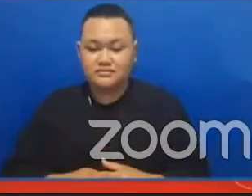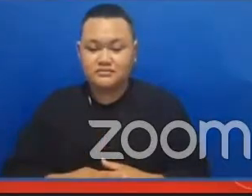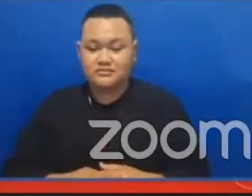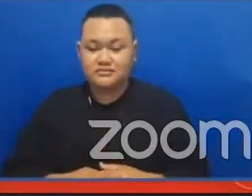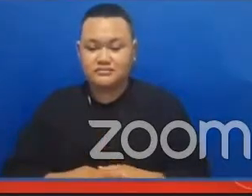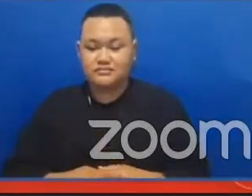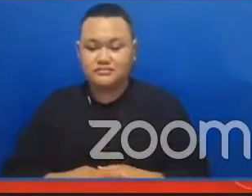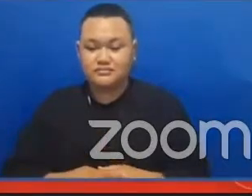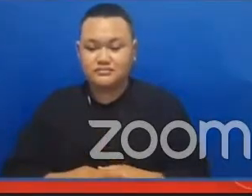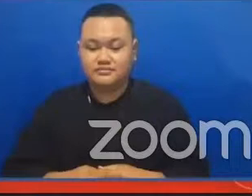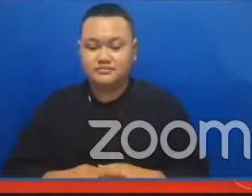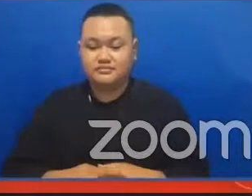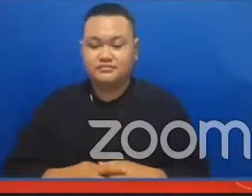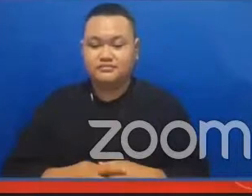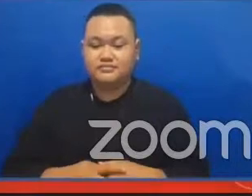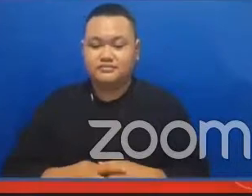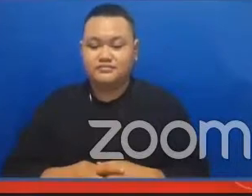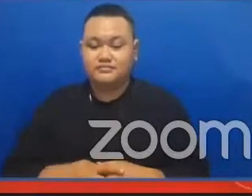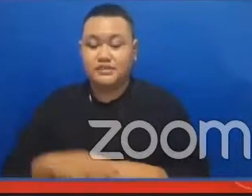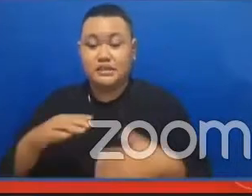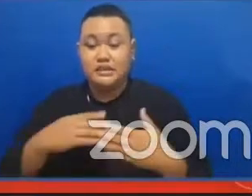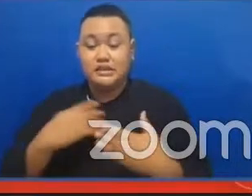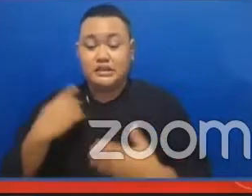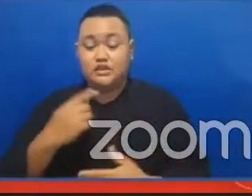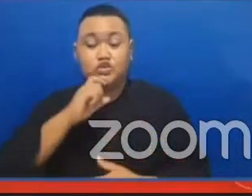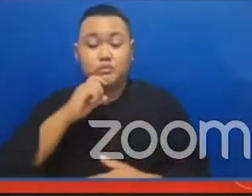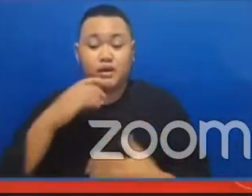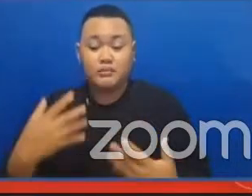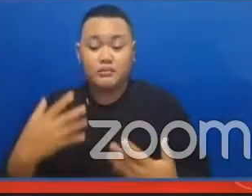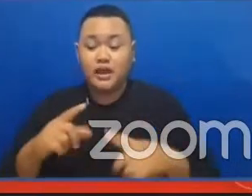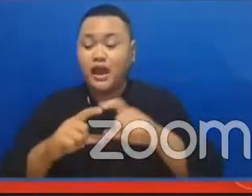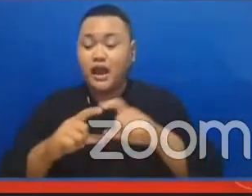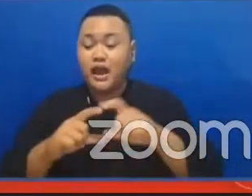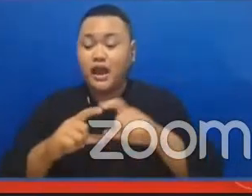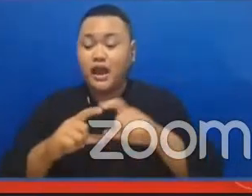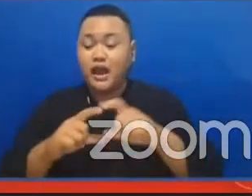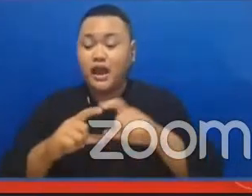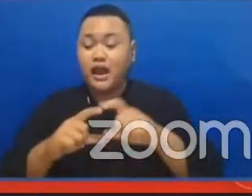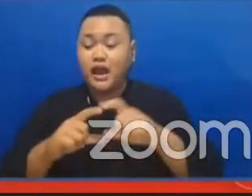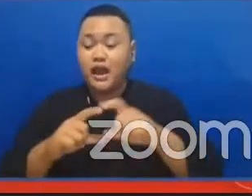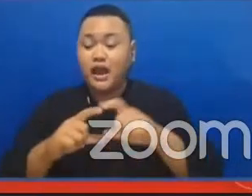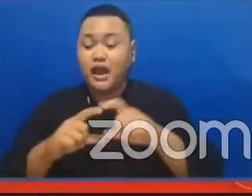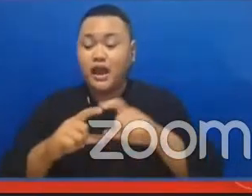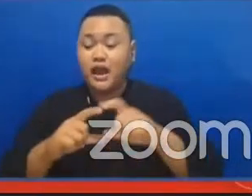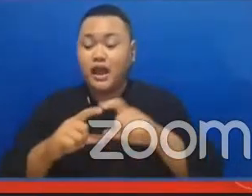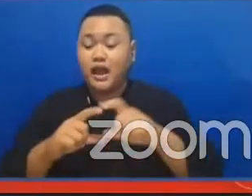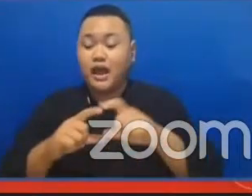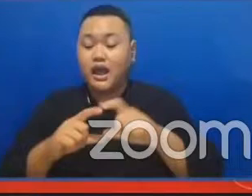ternyata tidak menyala. Kita akan coba lagi dengan asam klorida.